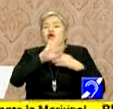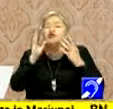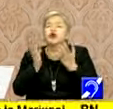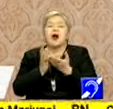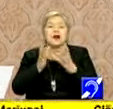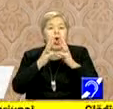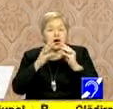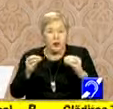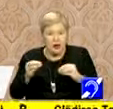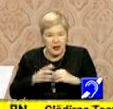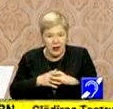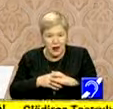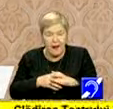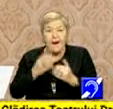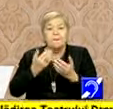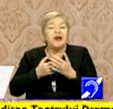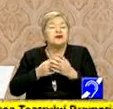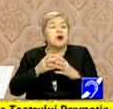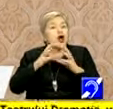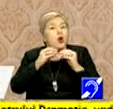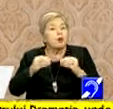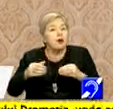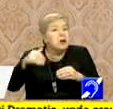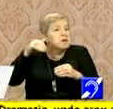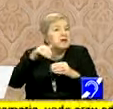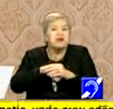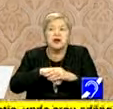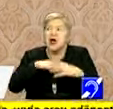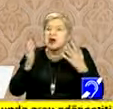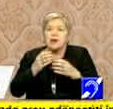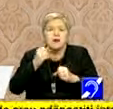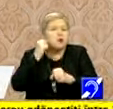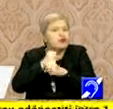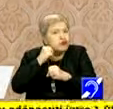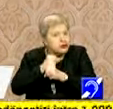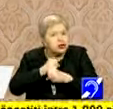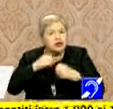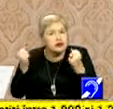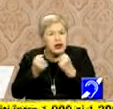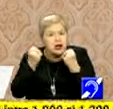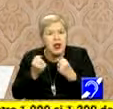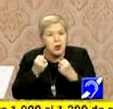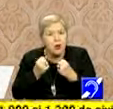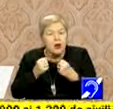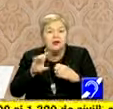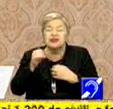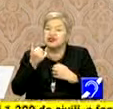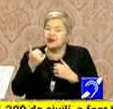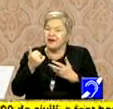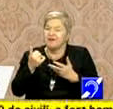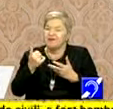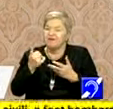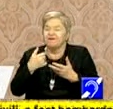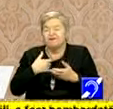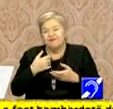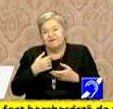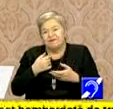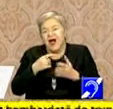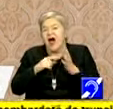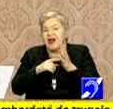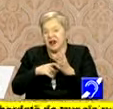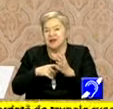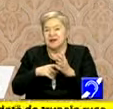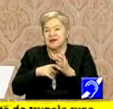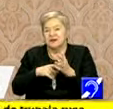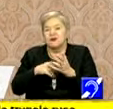că românii se integrează foarte bine, muncesc din greu și este un lucru care dovedește că